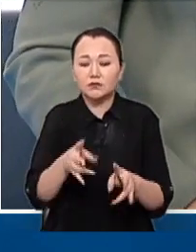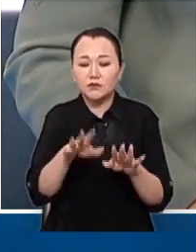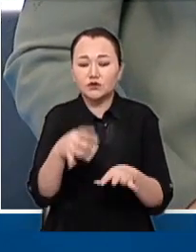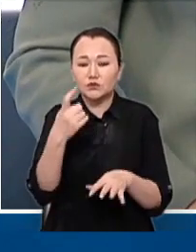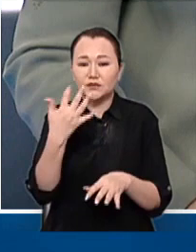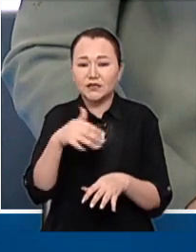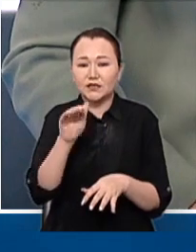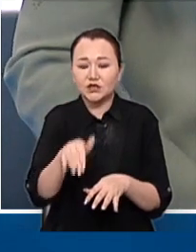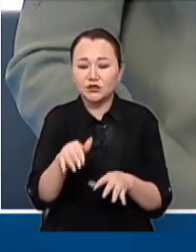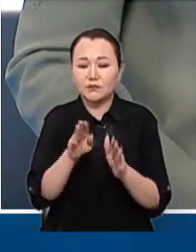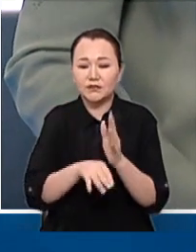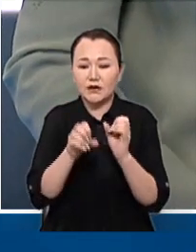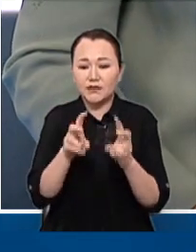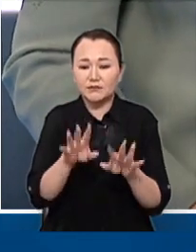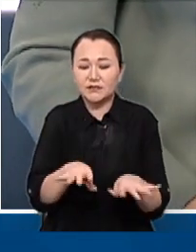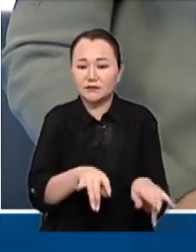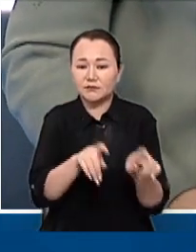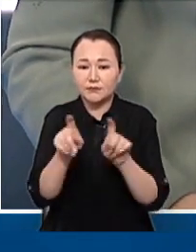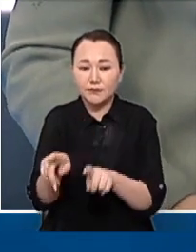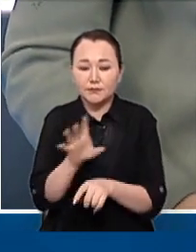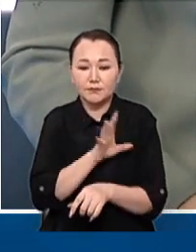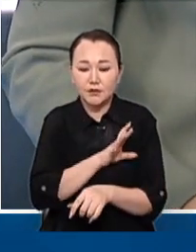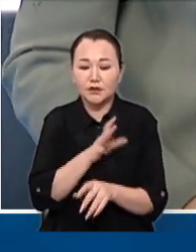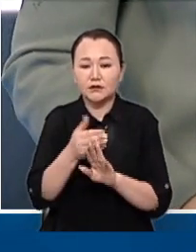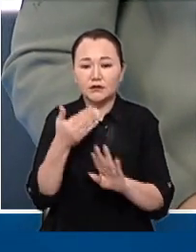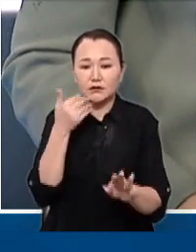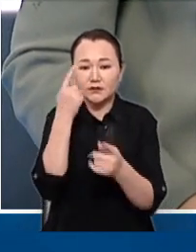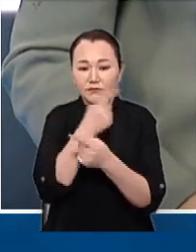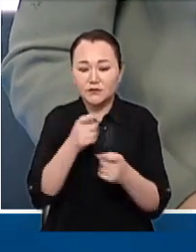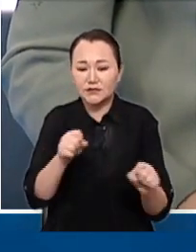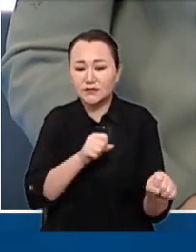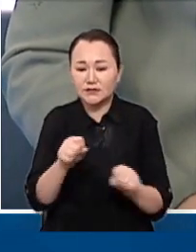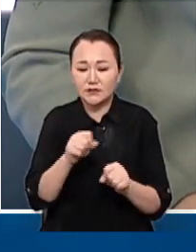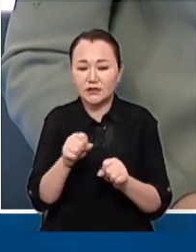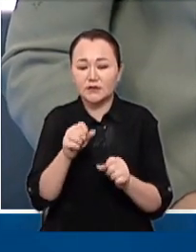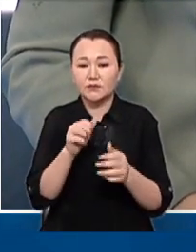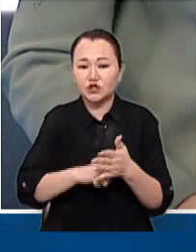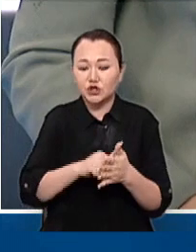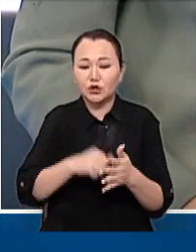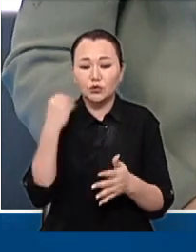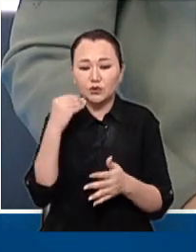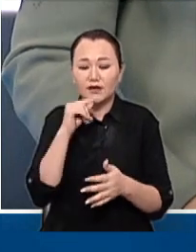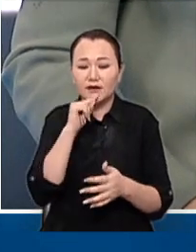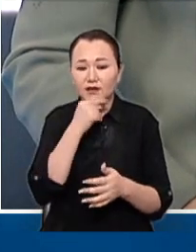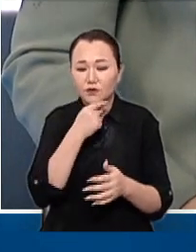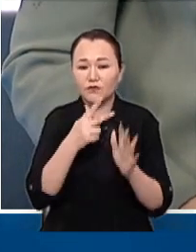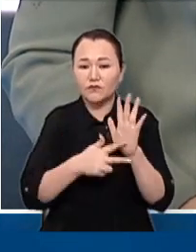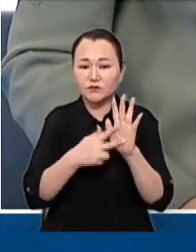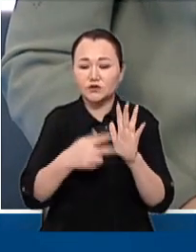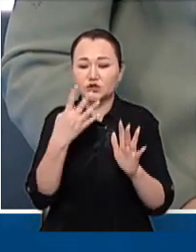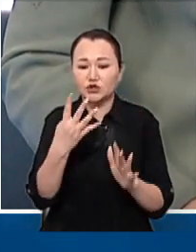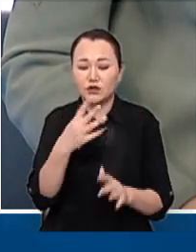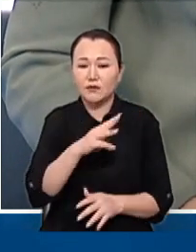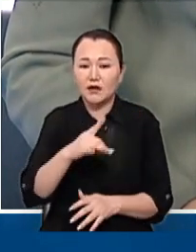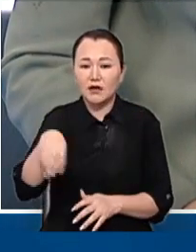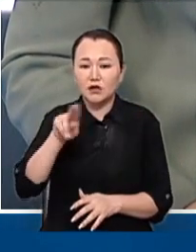мыңға жоқ тұрғын қауіпсіз жерлерге көшірілді. Алдын ала дерек бойынша зілзала салдарынан Түркия экономикасына 84